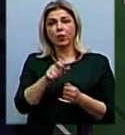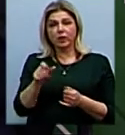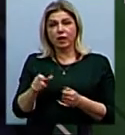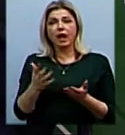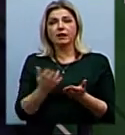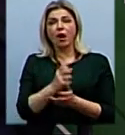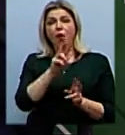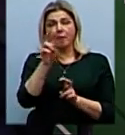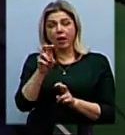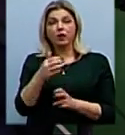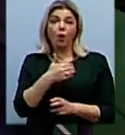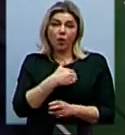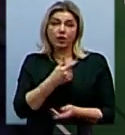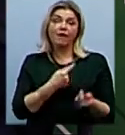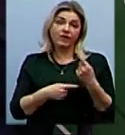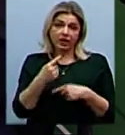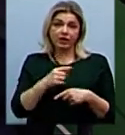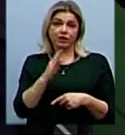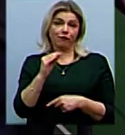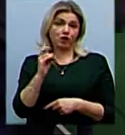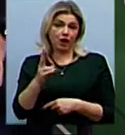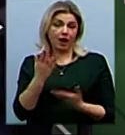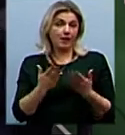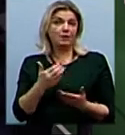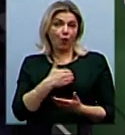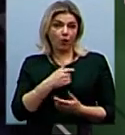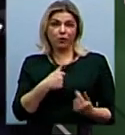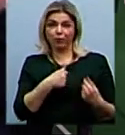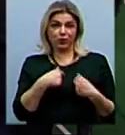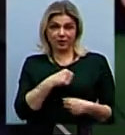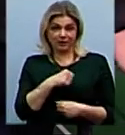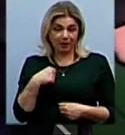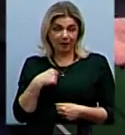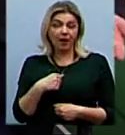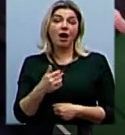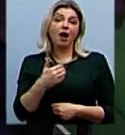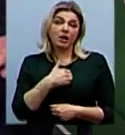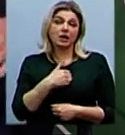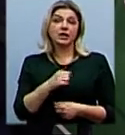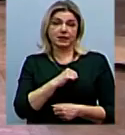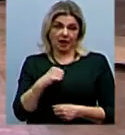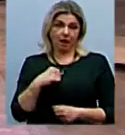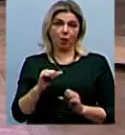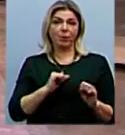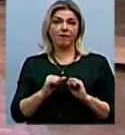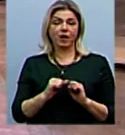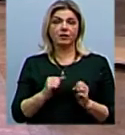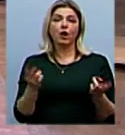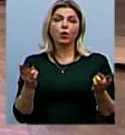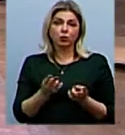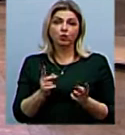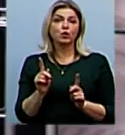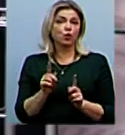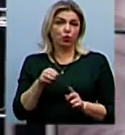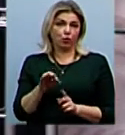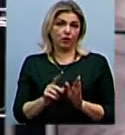Хотите, вернитесь, ЖЭК, если вы садомазохисты. Хотите, найдите другую компанию. Хотите, сами управляйте, собственно. Ну, нужно с чего-то